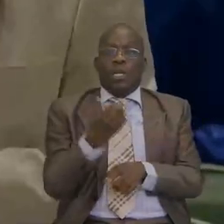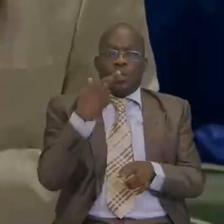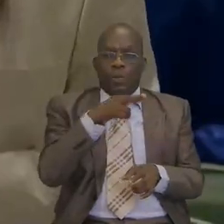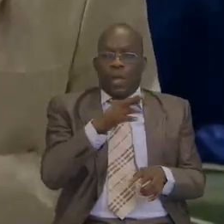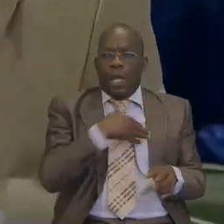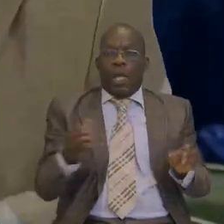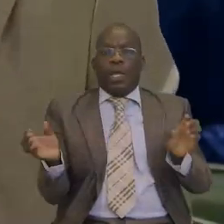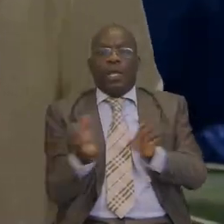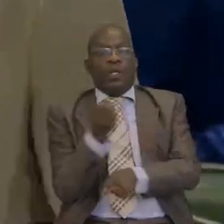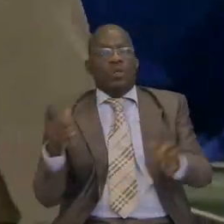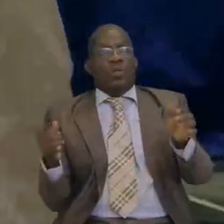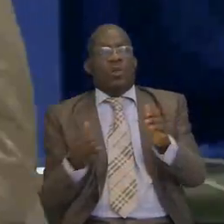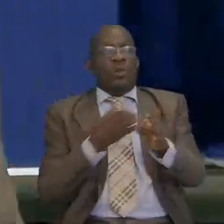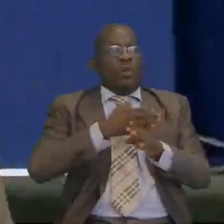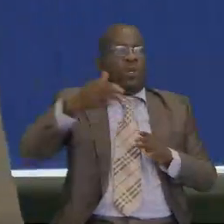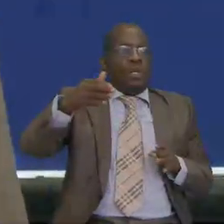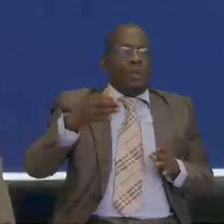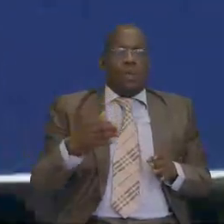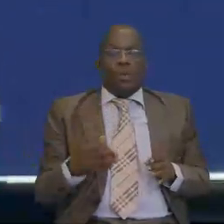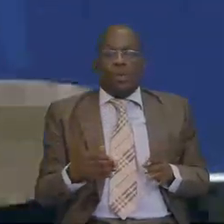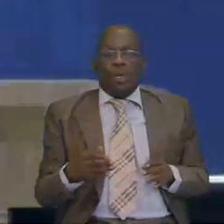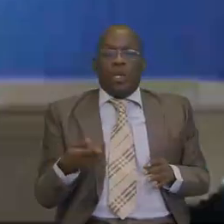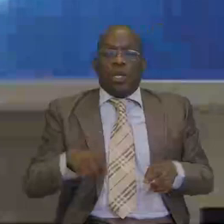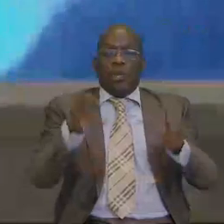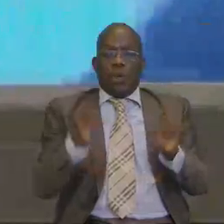puissance pour secouer tout ce qui est secouable.